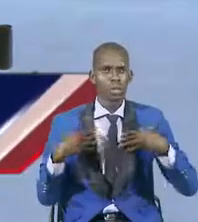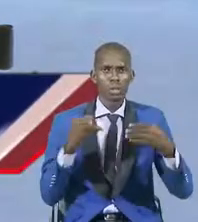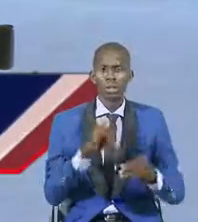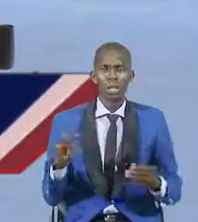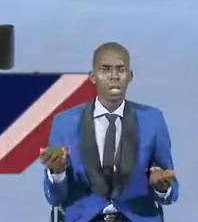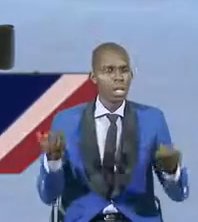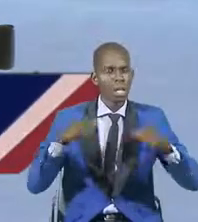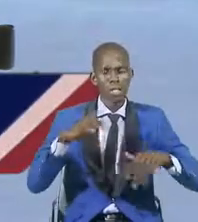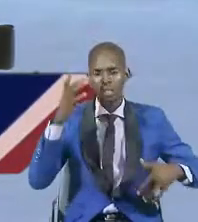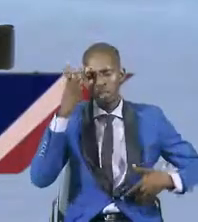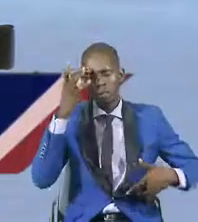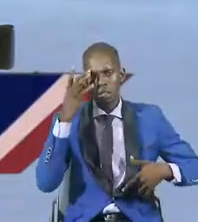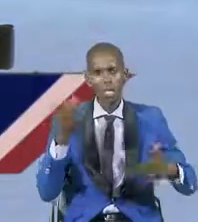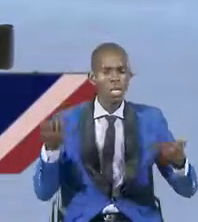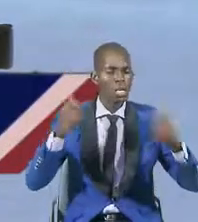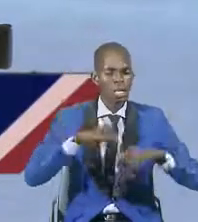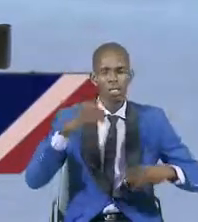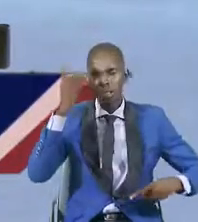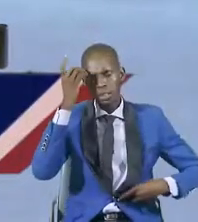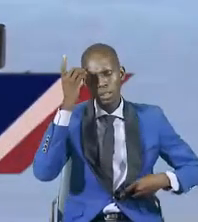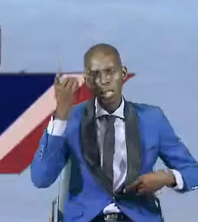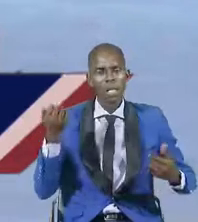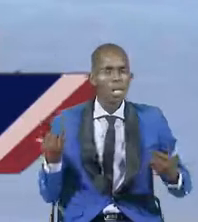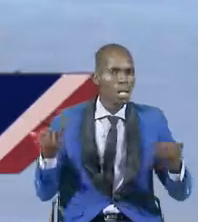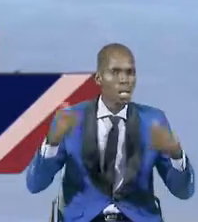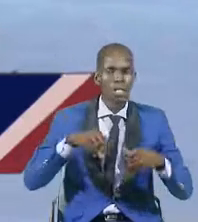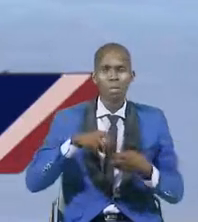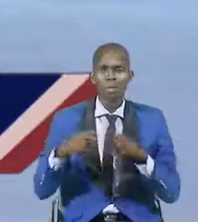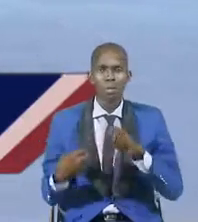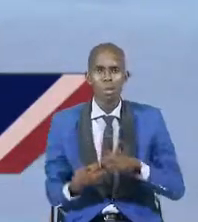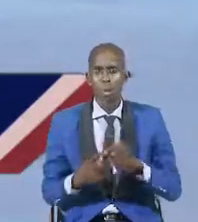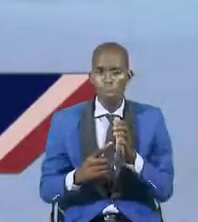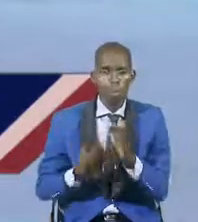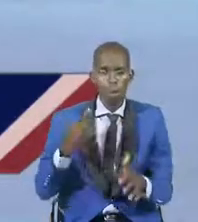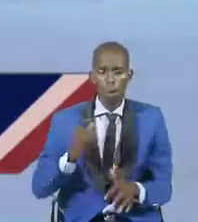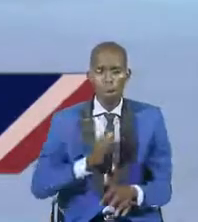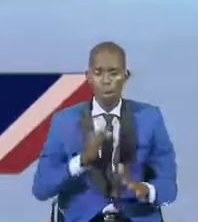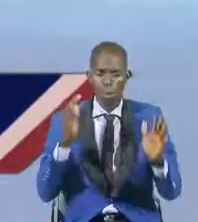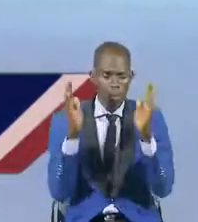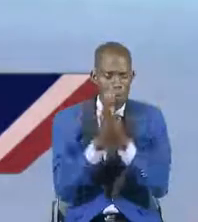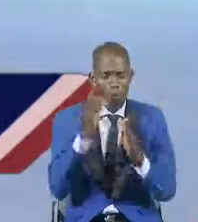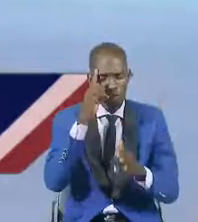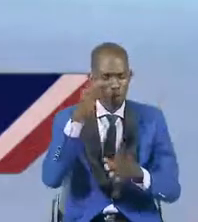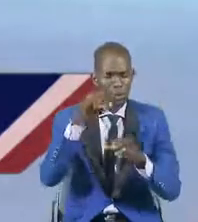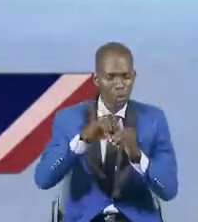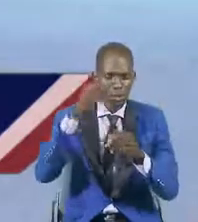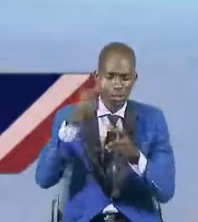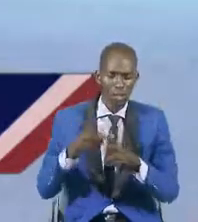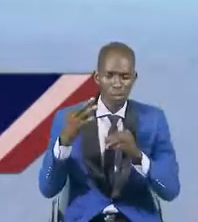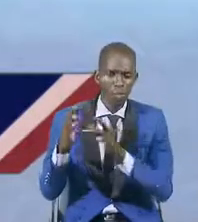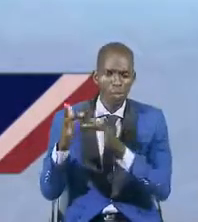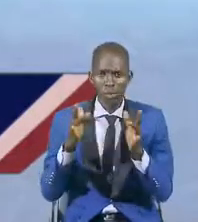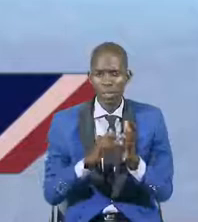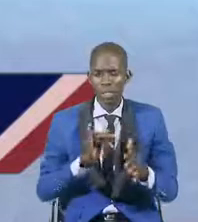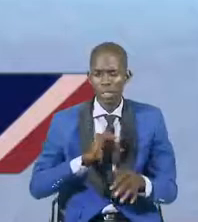ma spécialité, c'est dans la guérison, toute maladie, toute peste, tout fléau, tout problème. Dès que